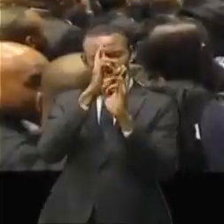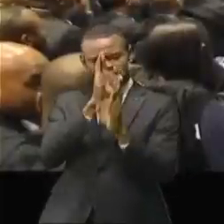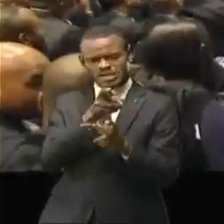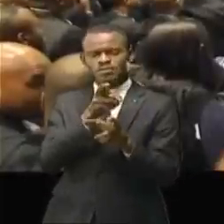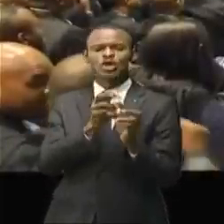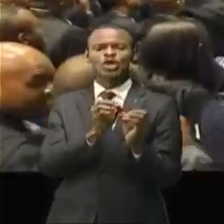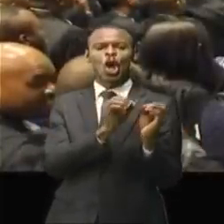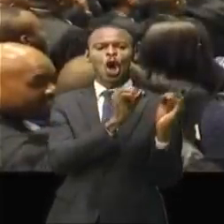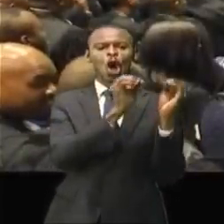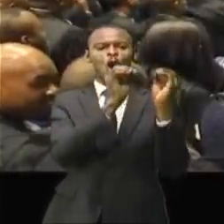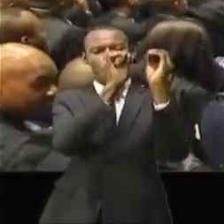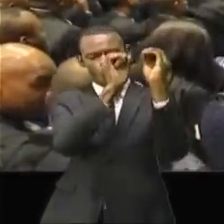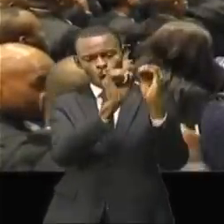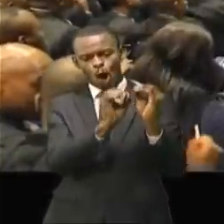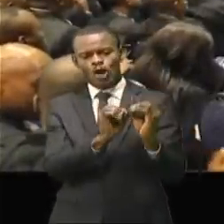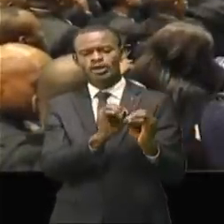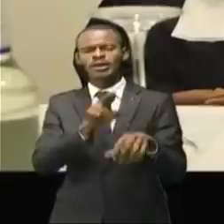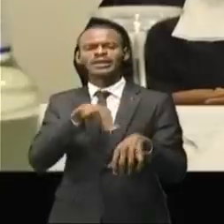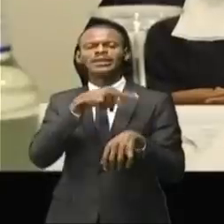blanchiment de capitaux